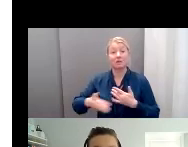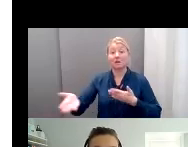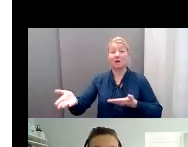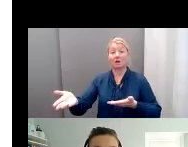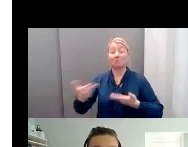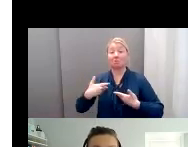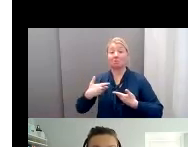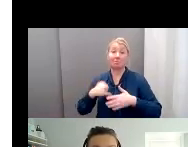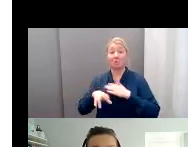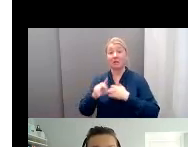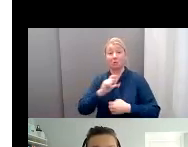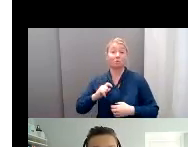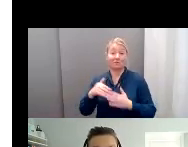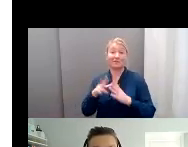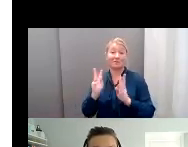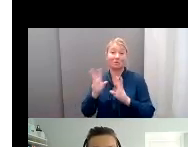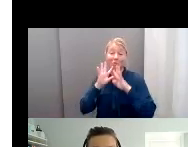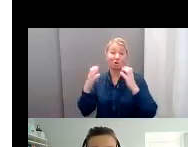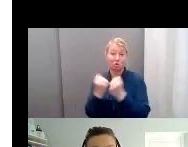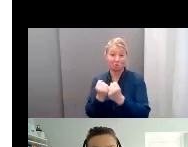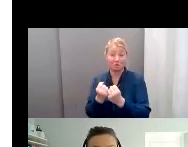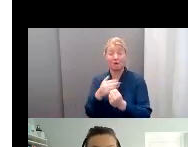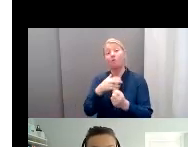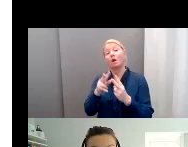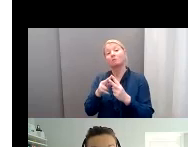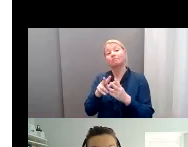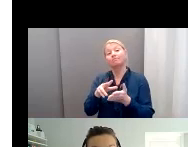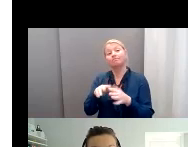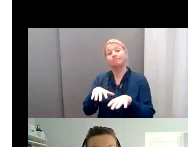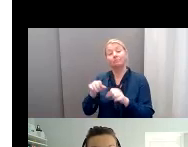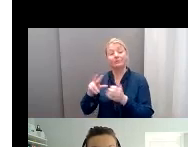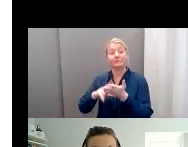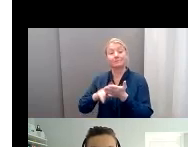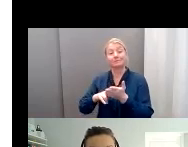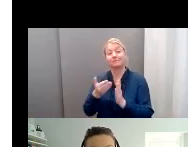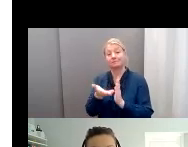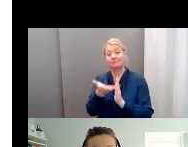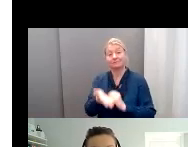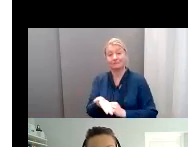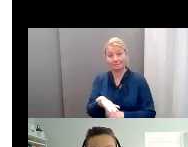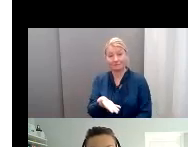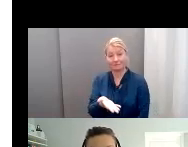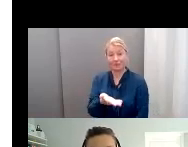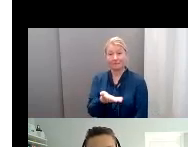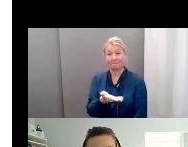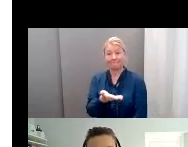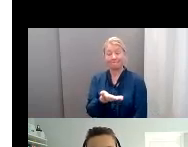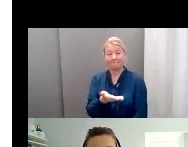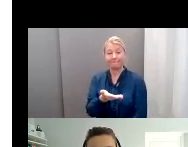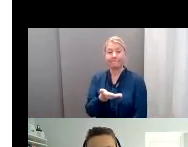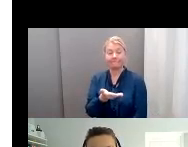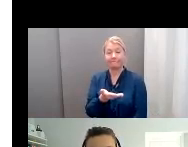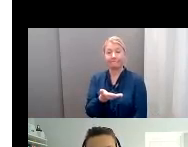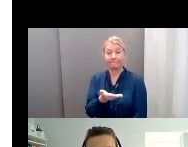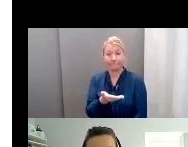Och här finns då våra kontaktuppgifter när det gäller rapporten från projektet Min